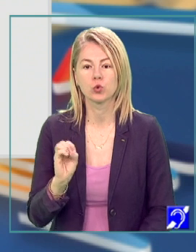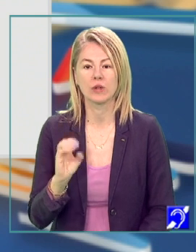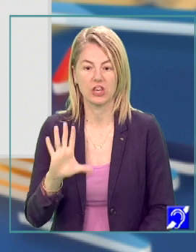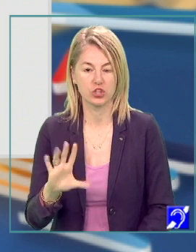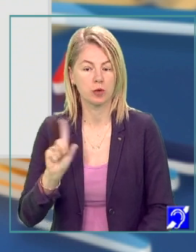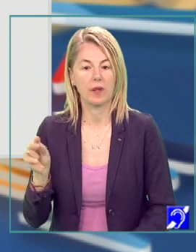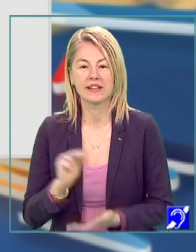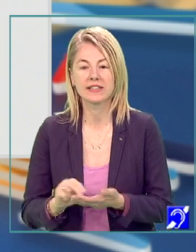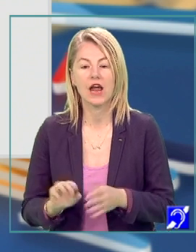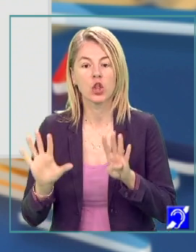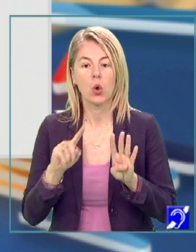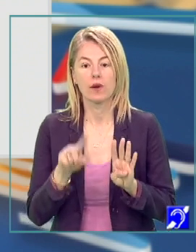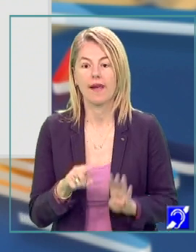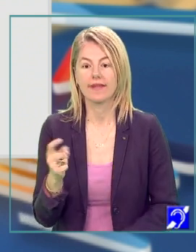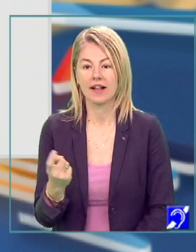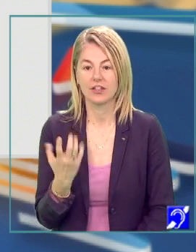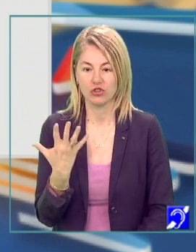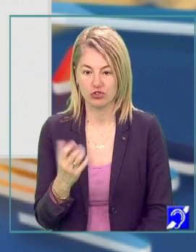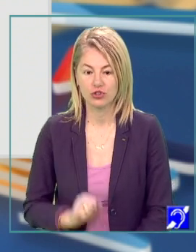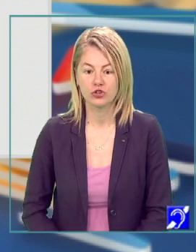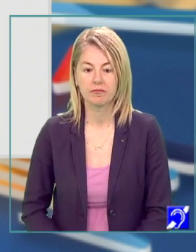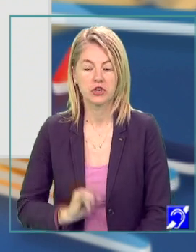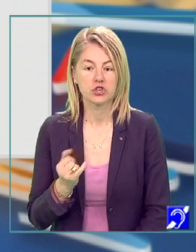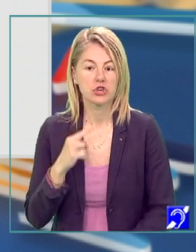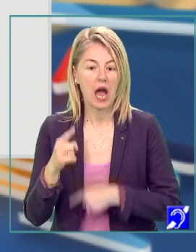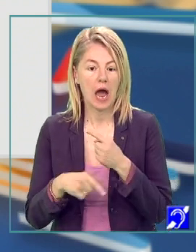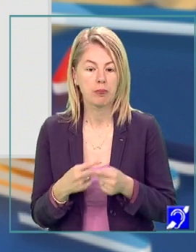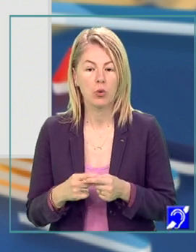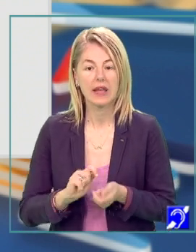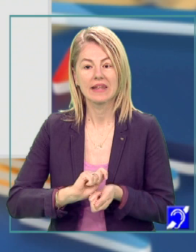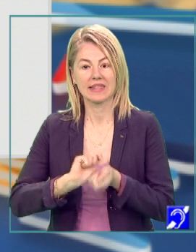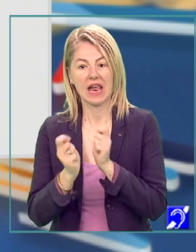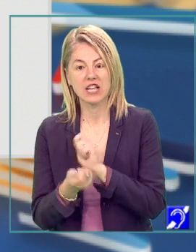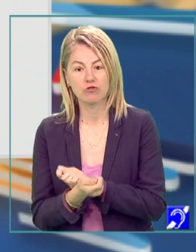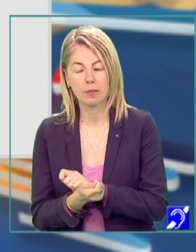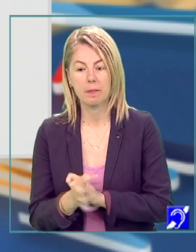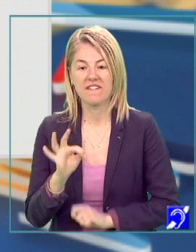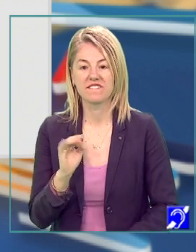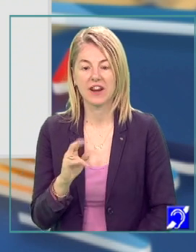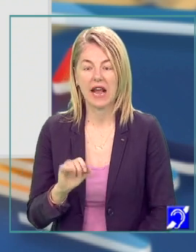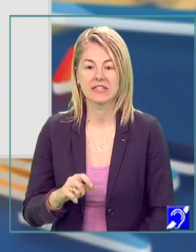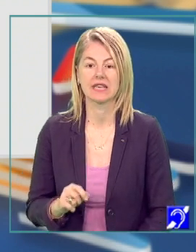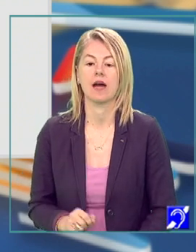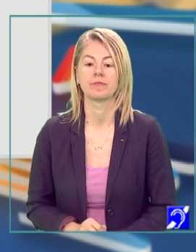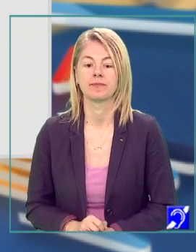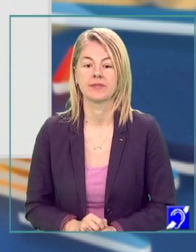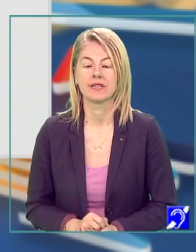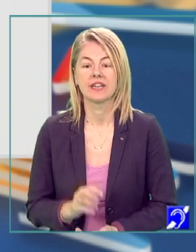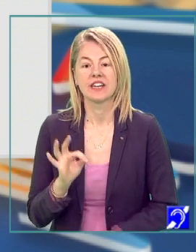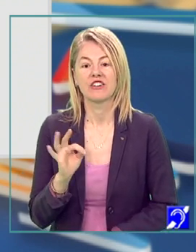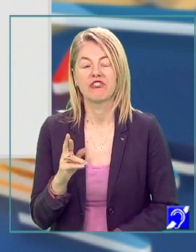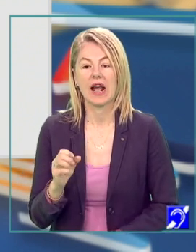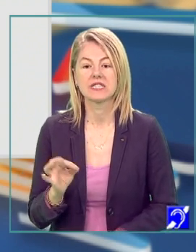se poate scrie ca 9 radical din 5. Și apoi transformăm fracția zecimală periodică în